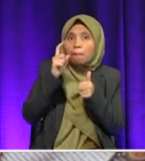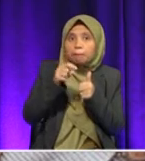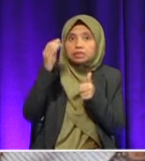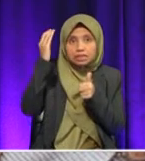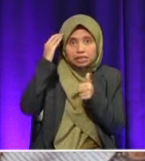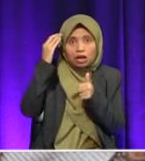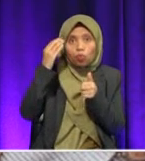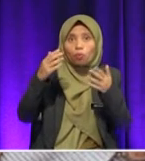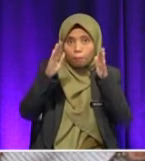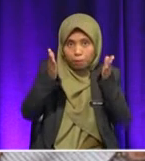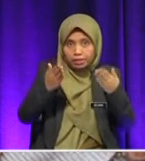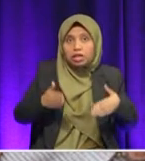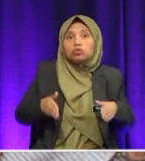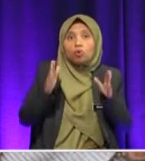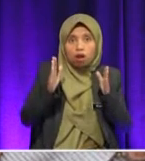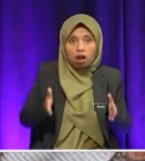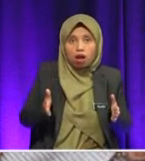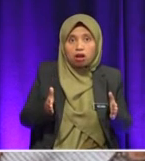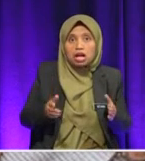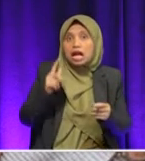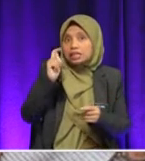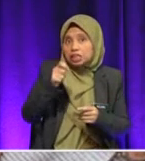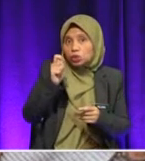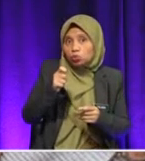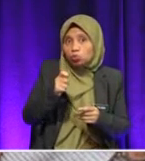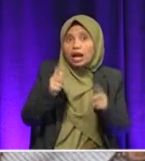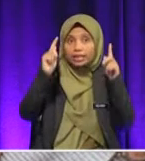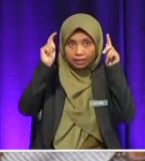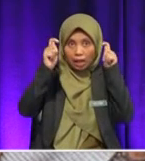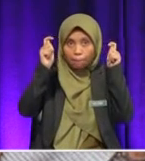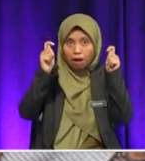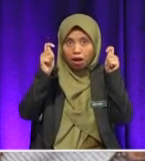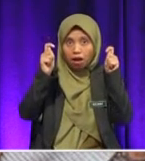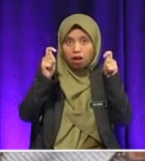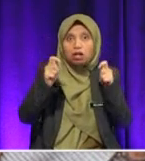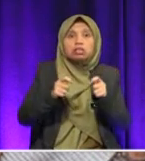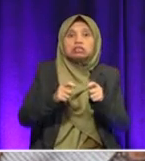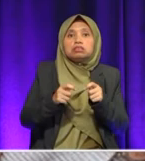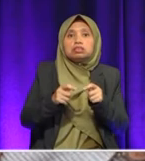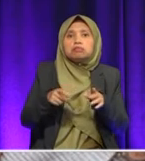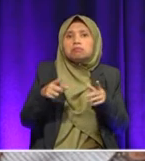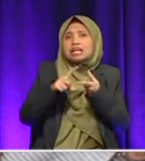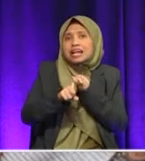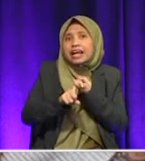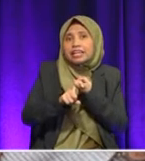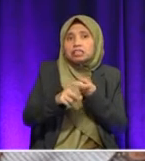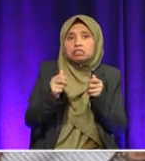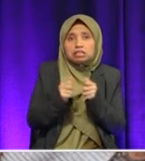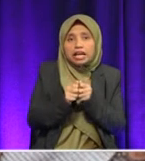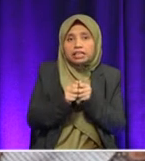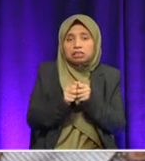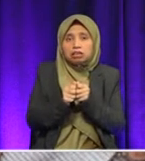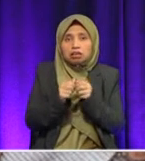bentuk baja seseorang pelanggan kedua Tentukan tema dan konsep tema di jungsemi diberkahi rapat juga dengan